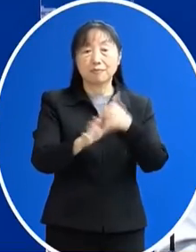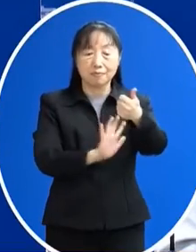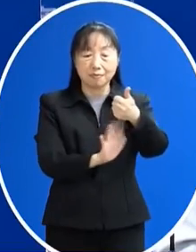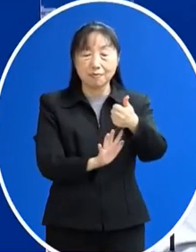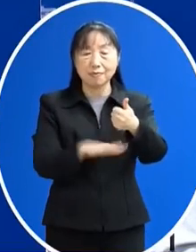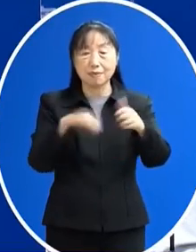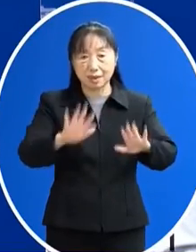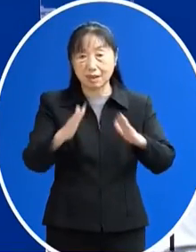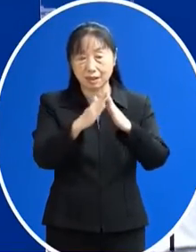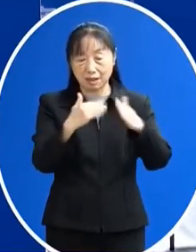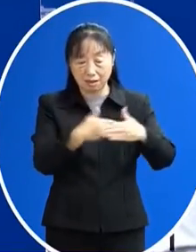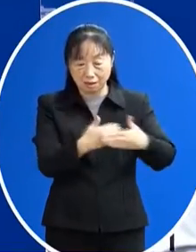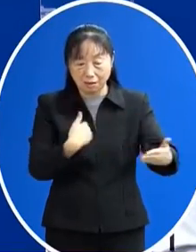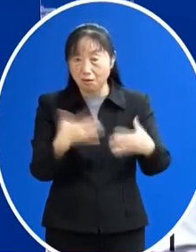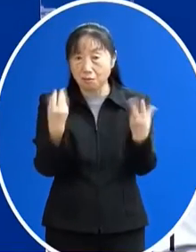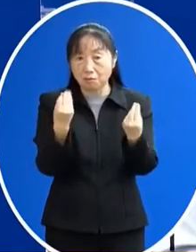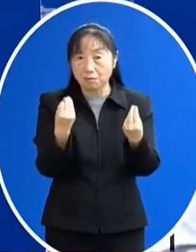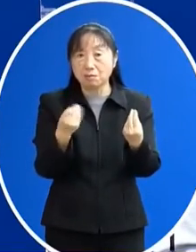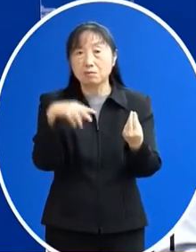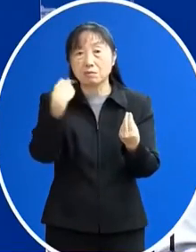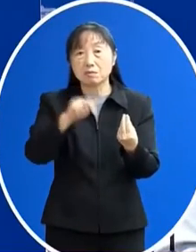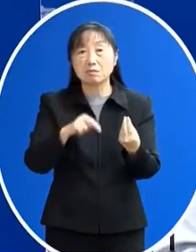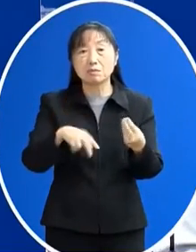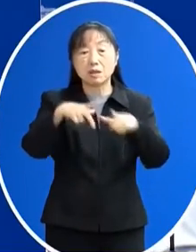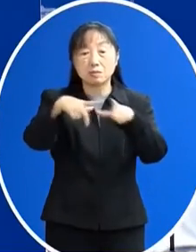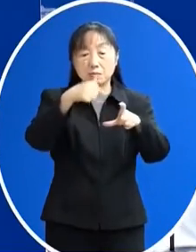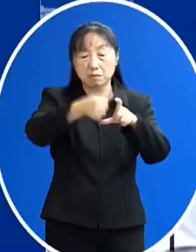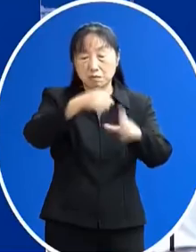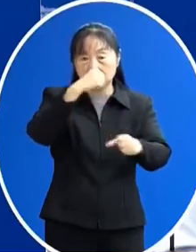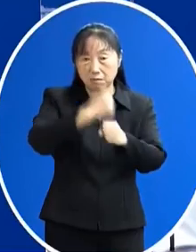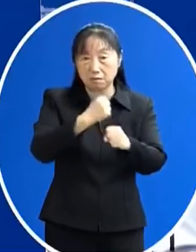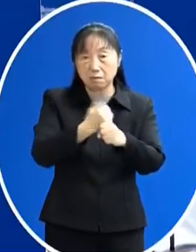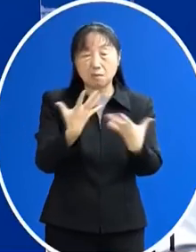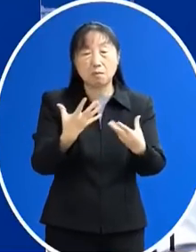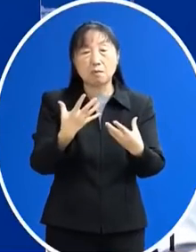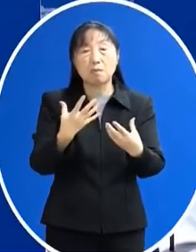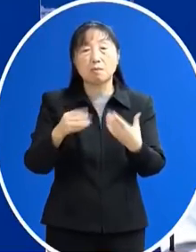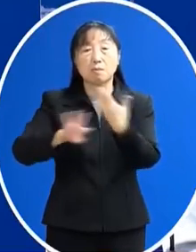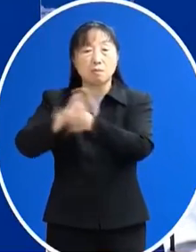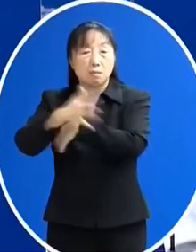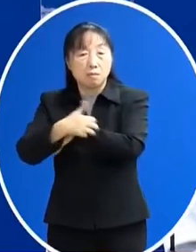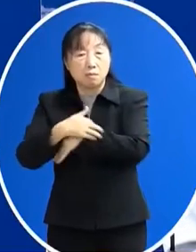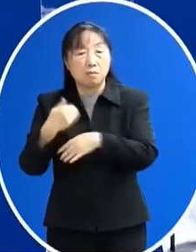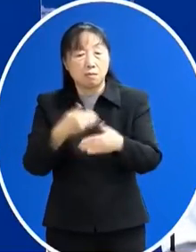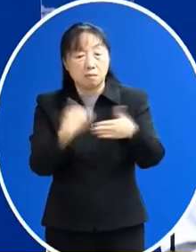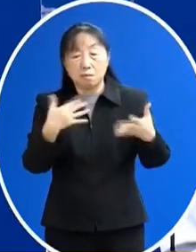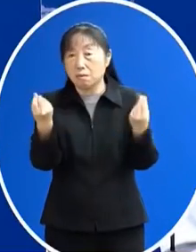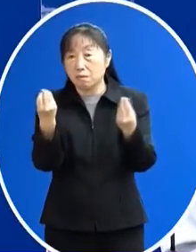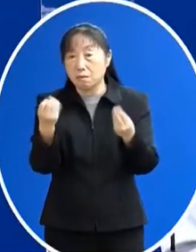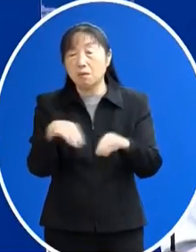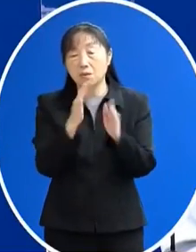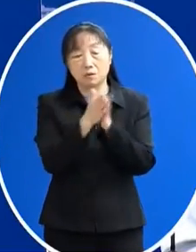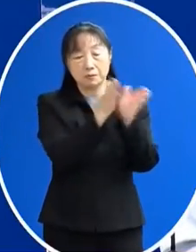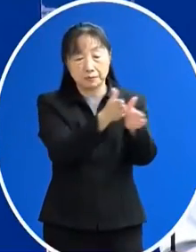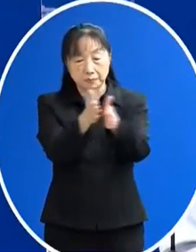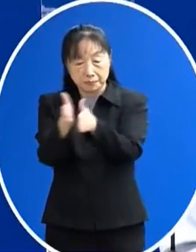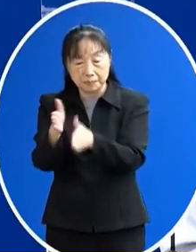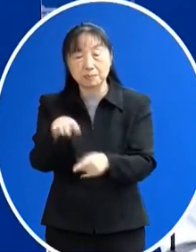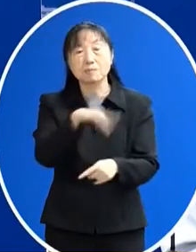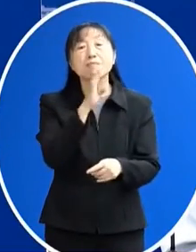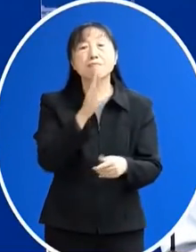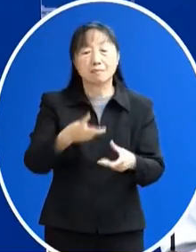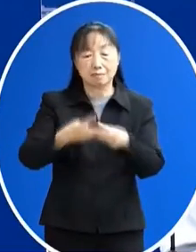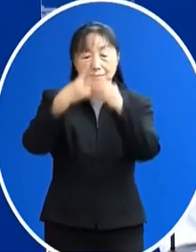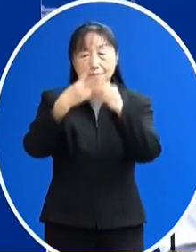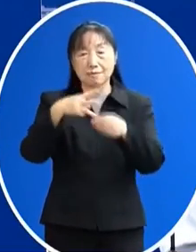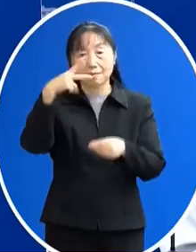没有居隔的台籍员工，还有在园区工作的没有居隔的移工，那明天都会进行这个 PCR 的筛采，